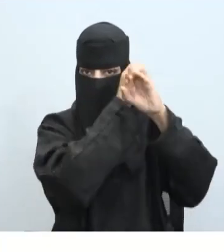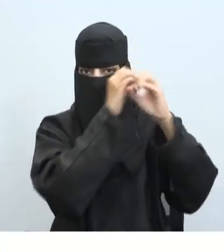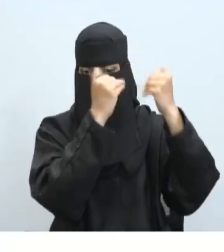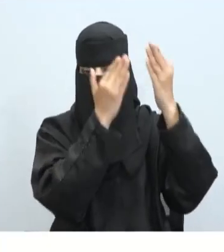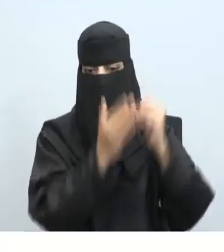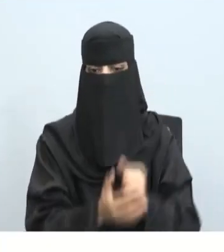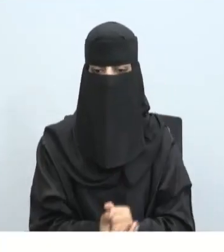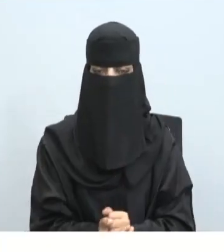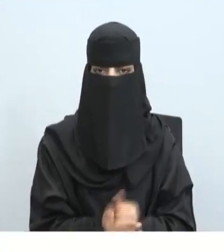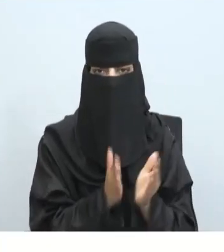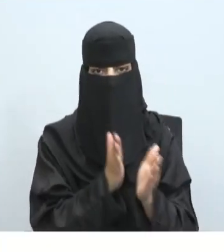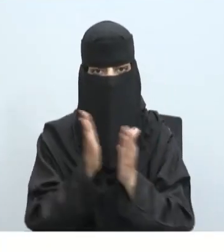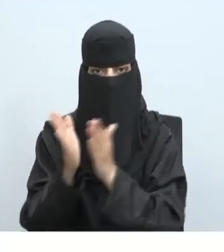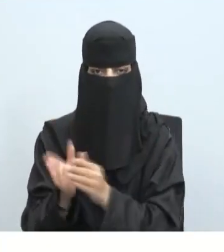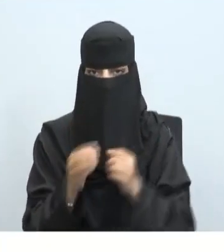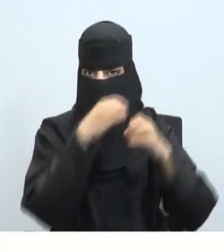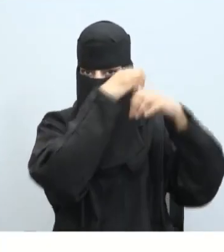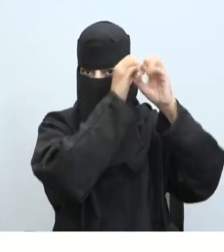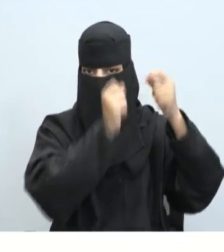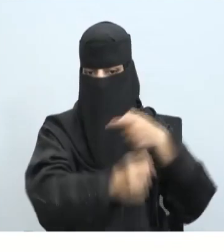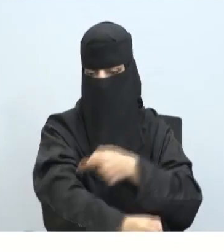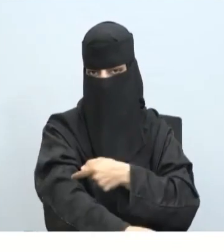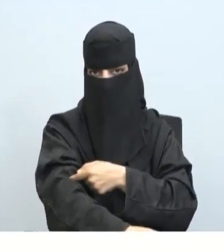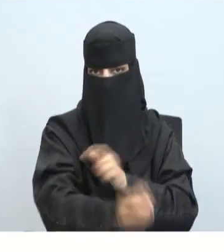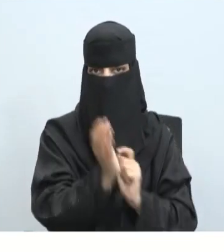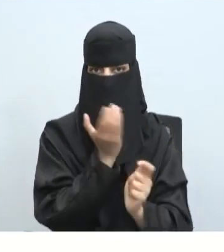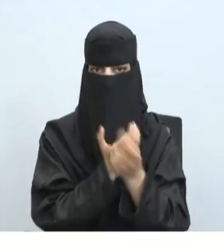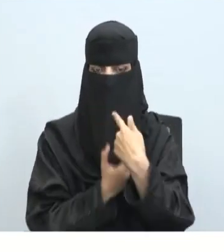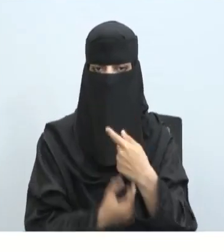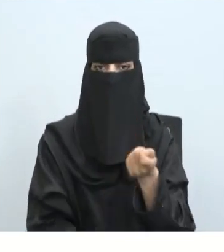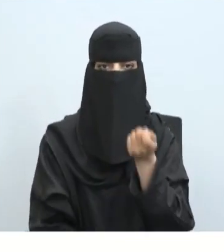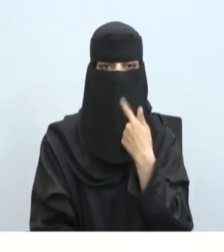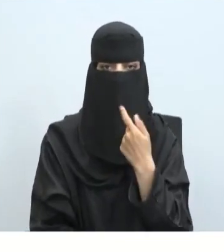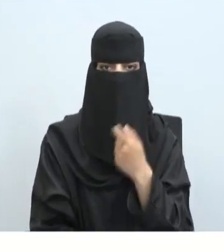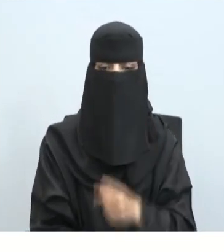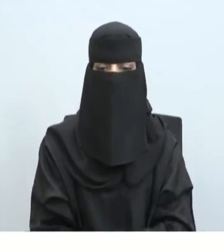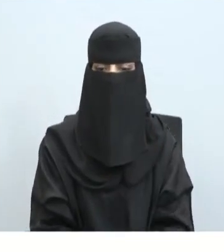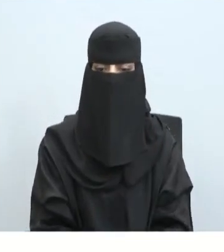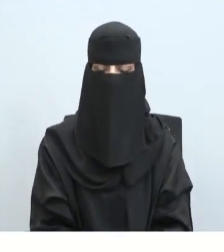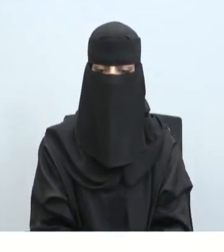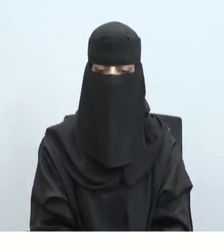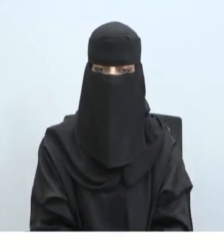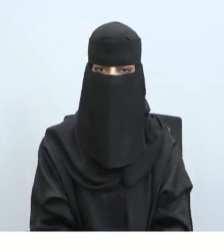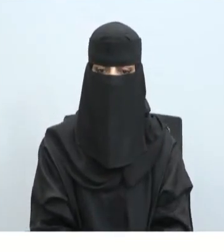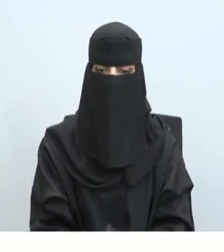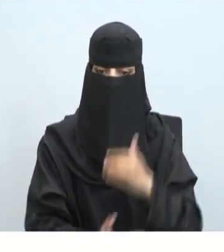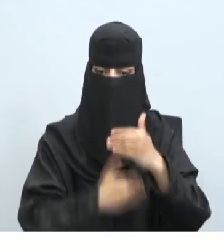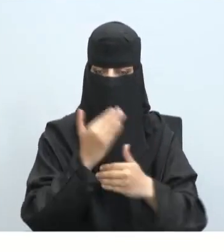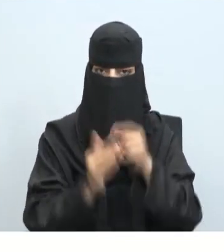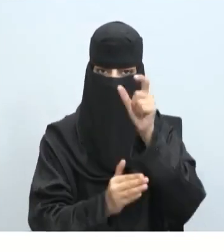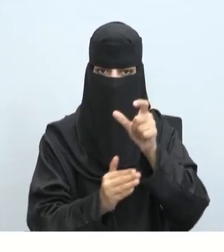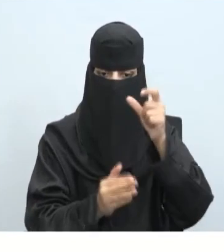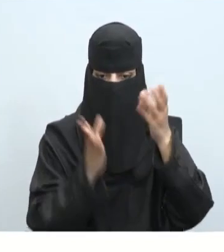الفلك علم الطب والصيدله علم الطب والصيدله طور